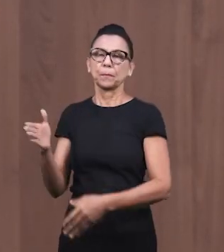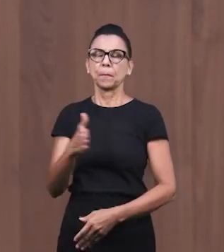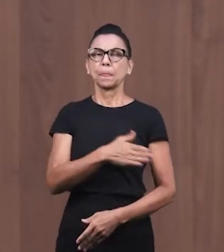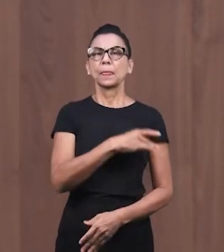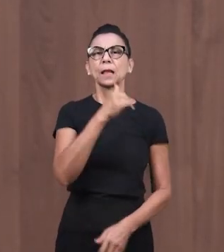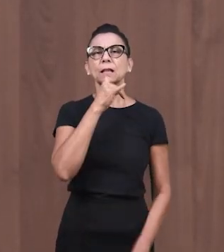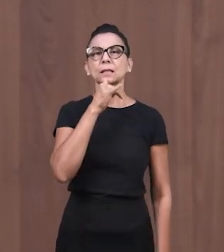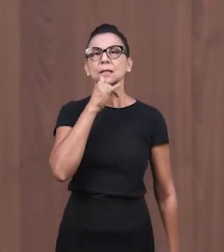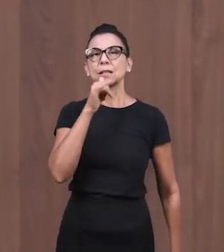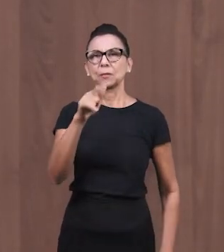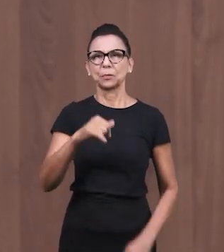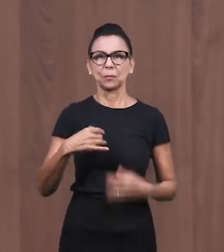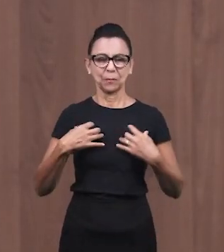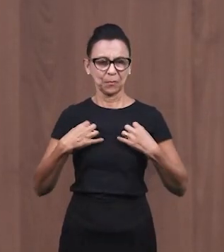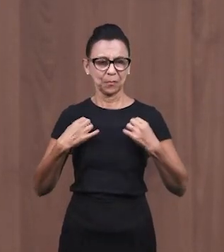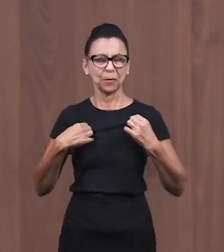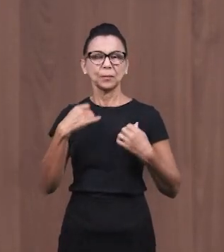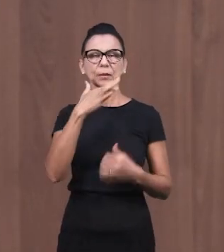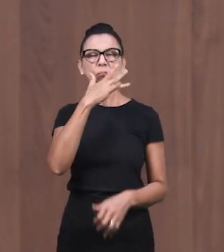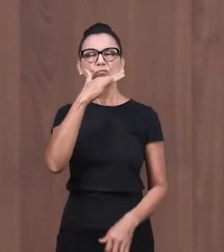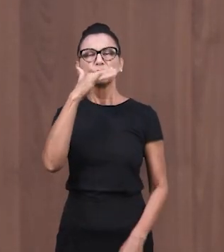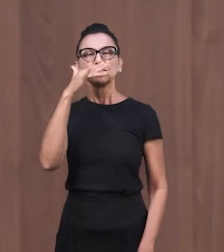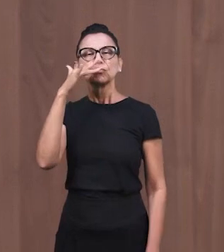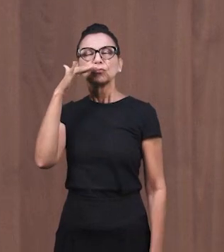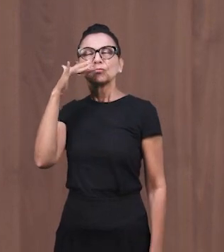Quand on a